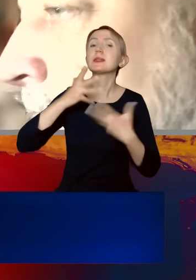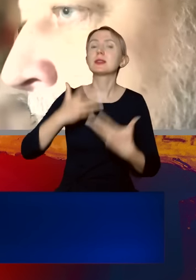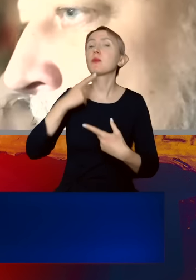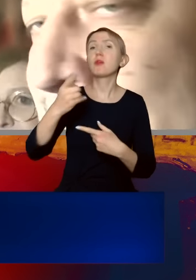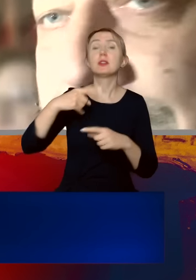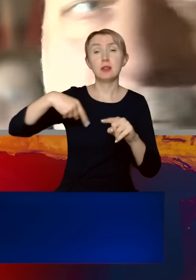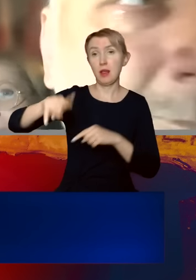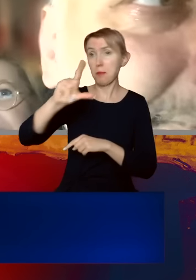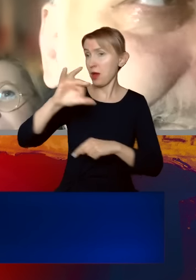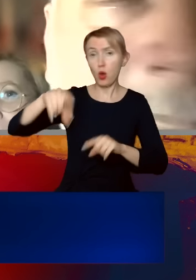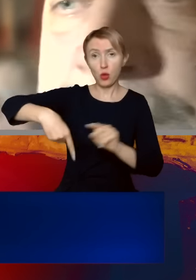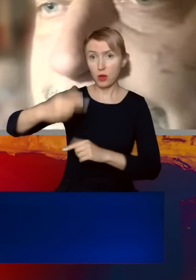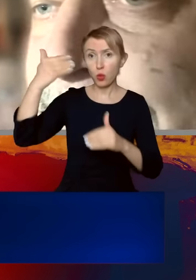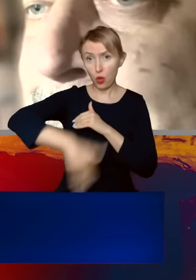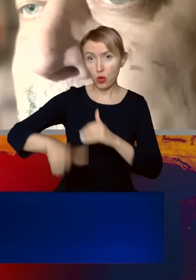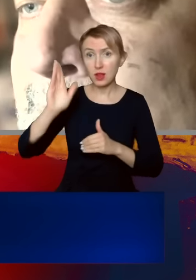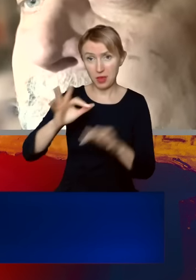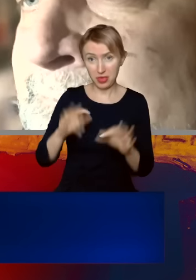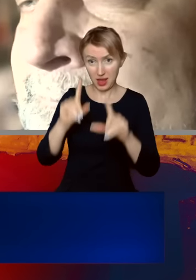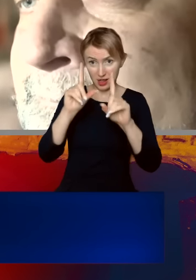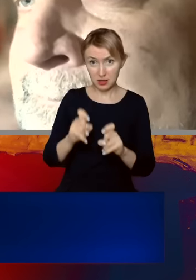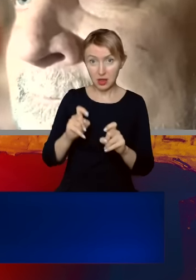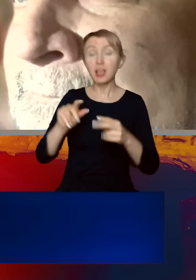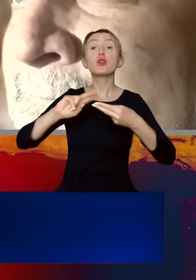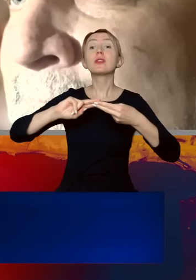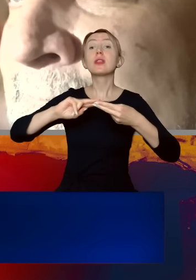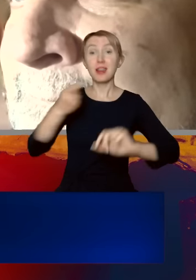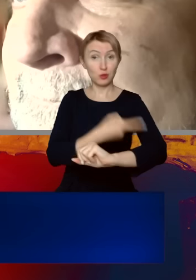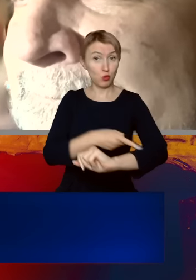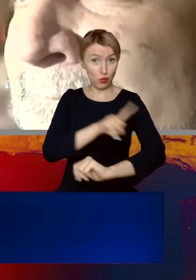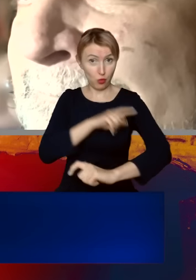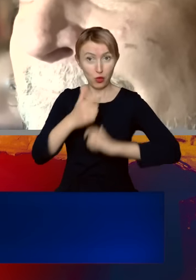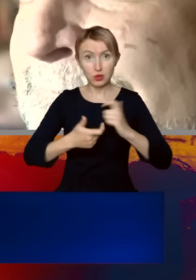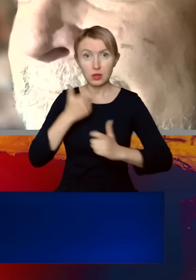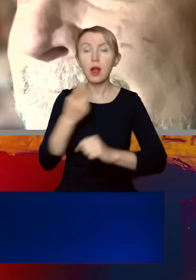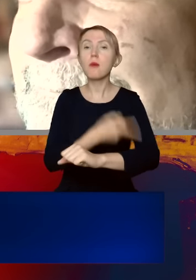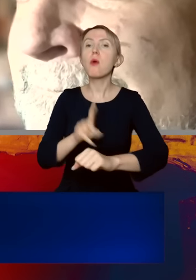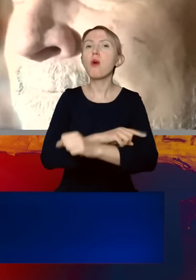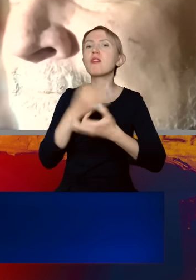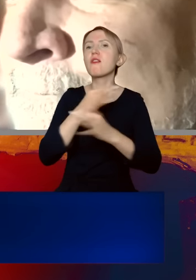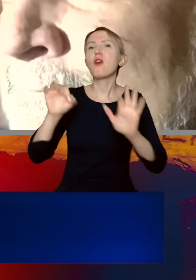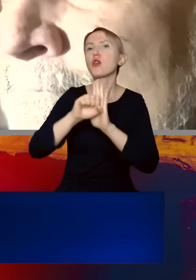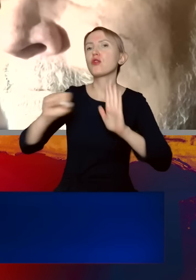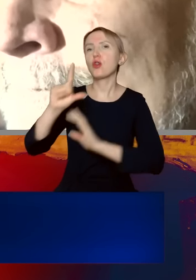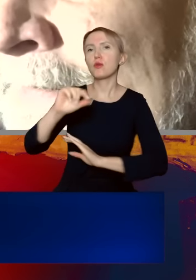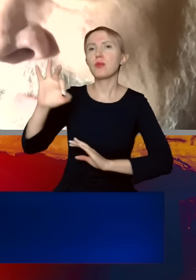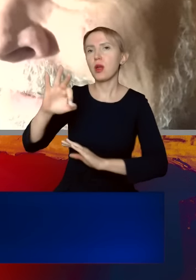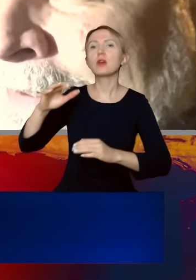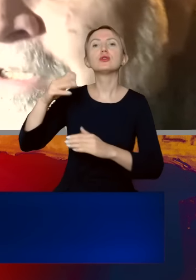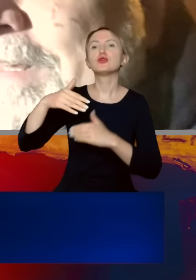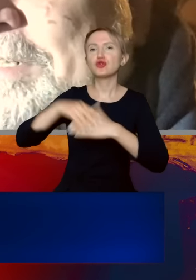Platformy Obywatelskiej i zaczynamy to na słodko w Poznaniu. Poznań wolno od Platformy, żegnamy.